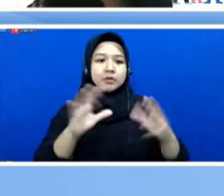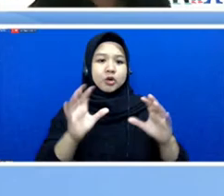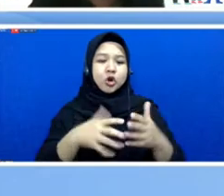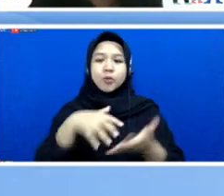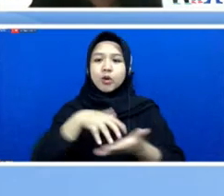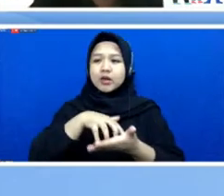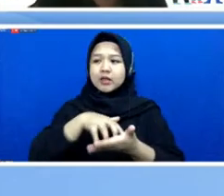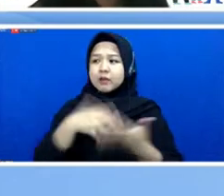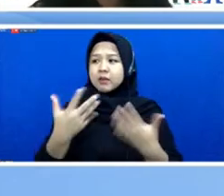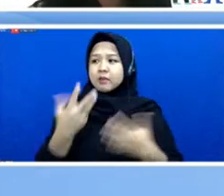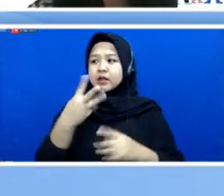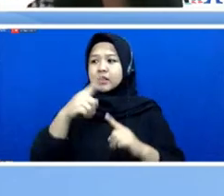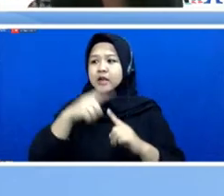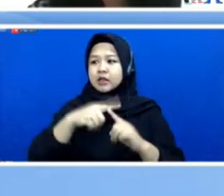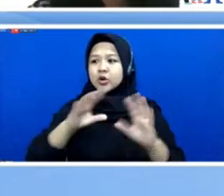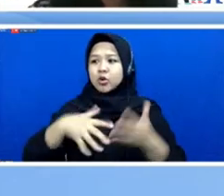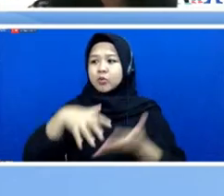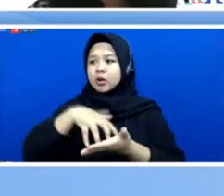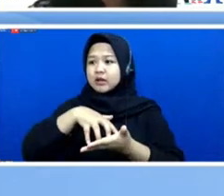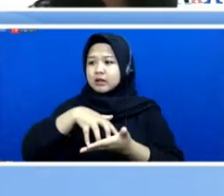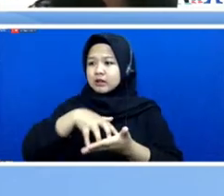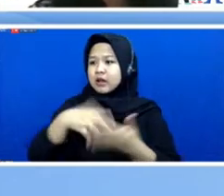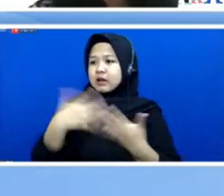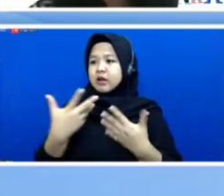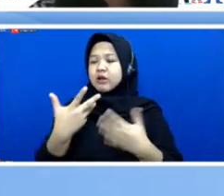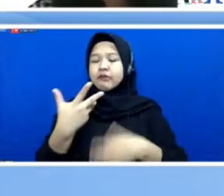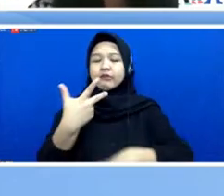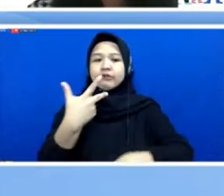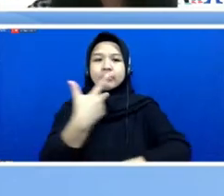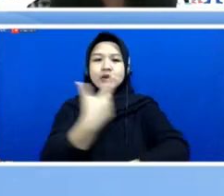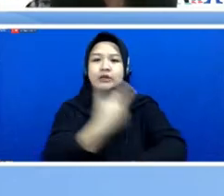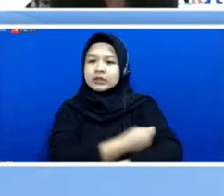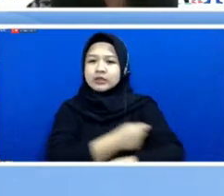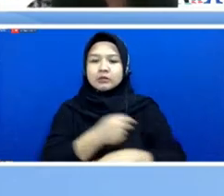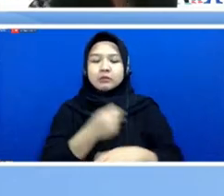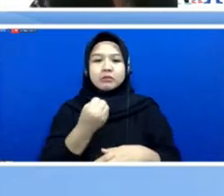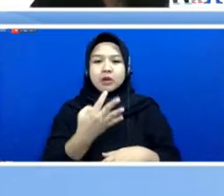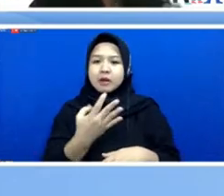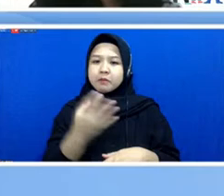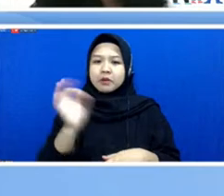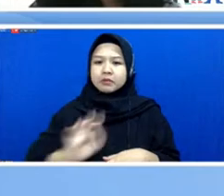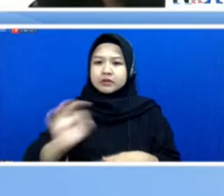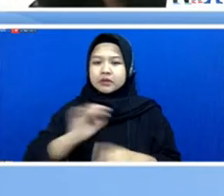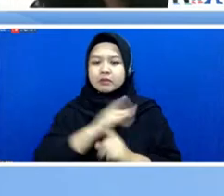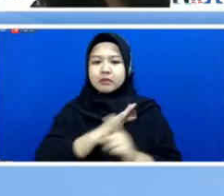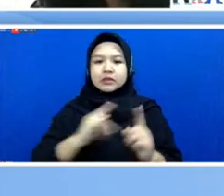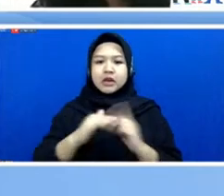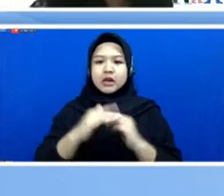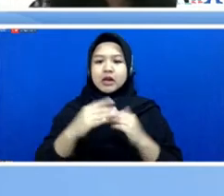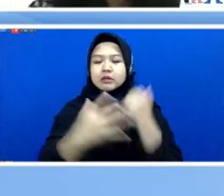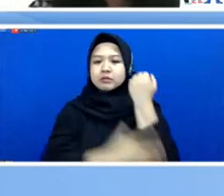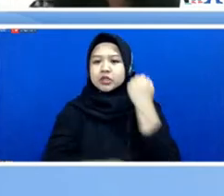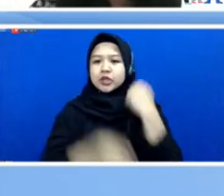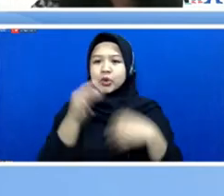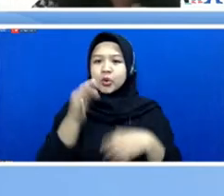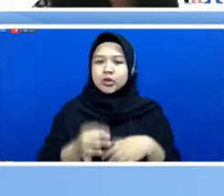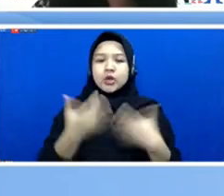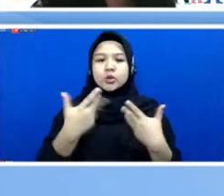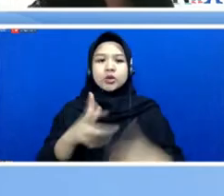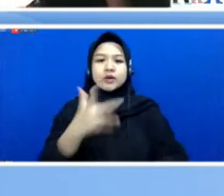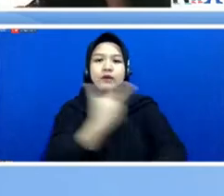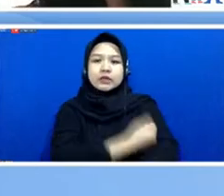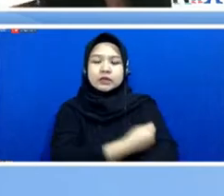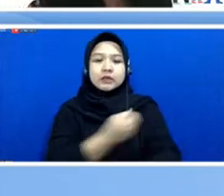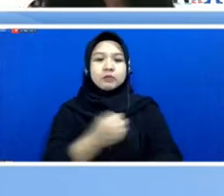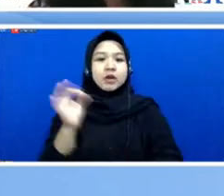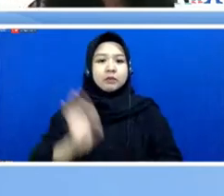bagaimana 3T di kelompok rentan, bagaimana vaksinasi di kelompok rentan, berapa persen masyarakat miskin kota yang sudah divaksinasi, berapa